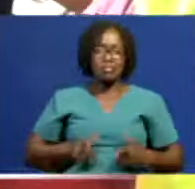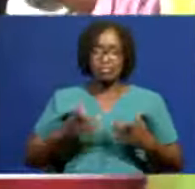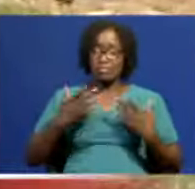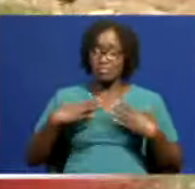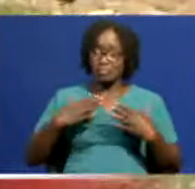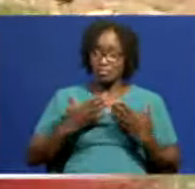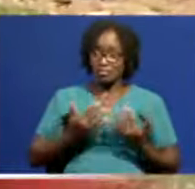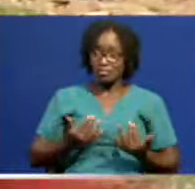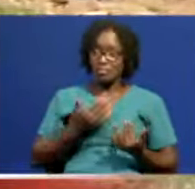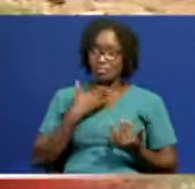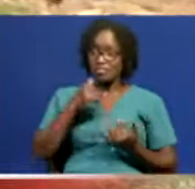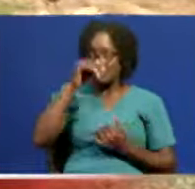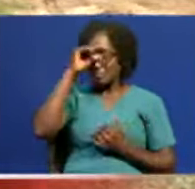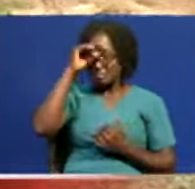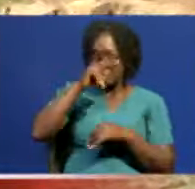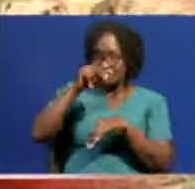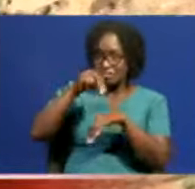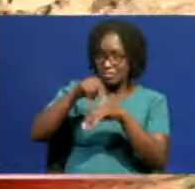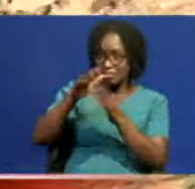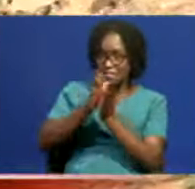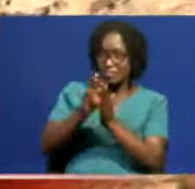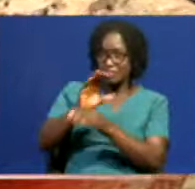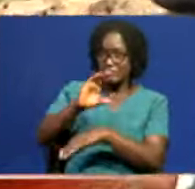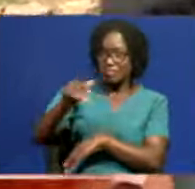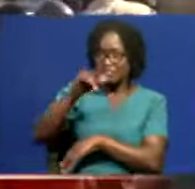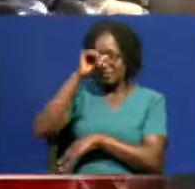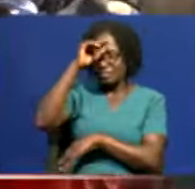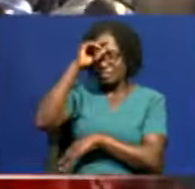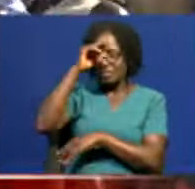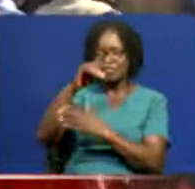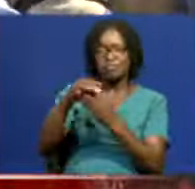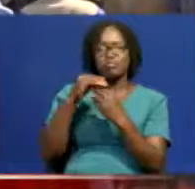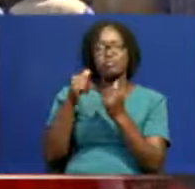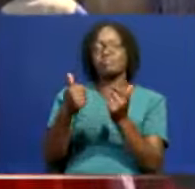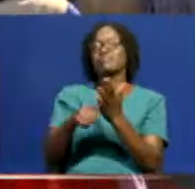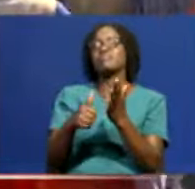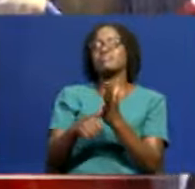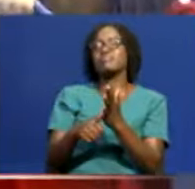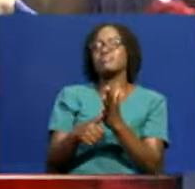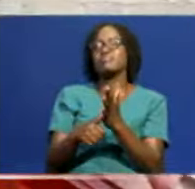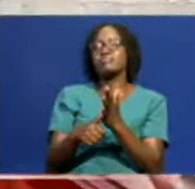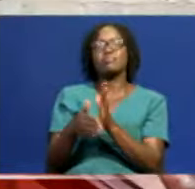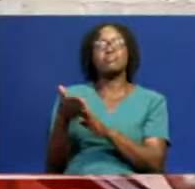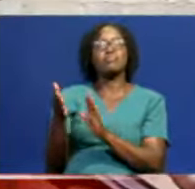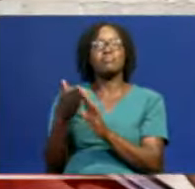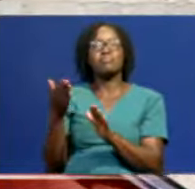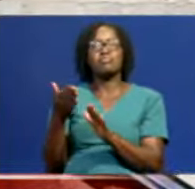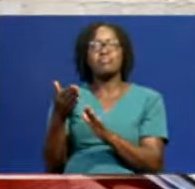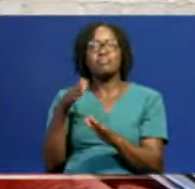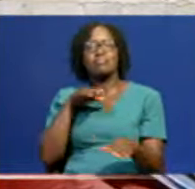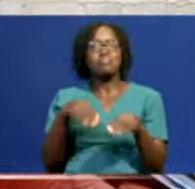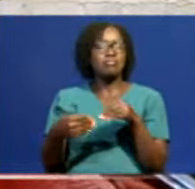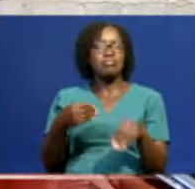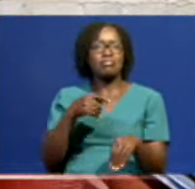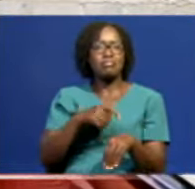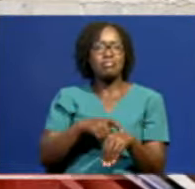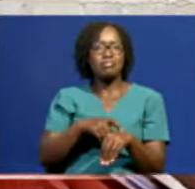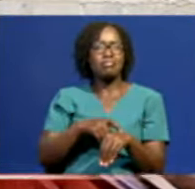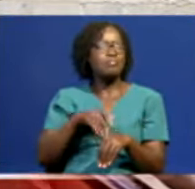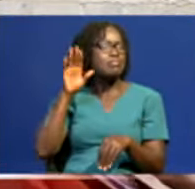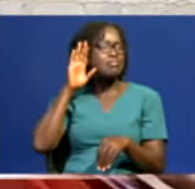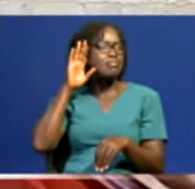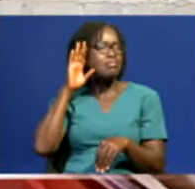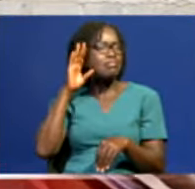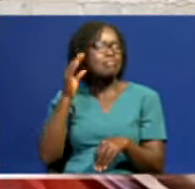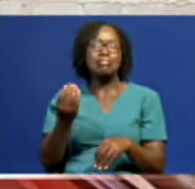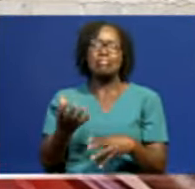ambao sasa wanataka serikali kuu na ile ya kaunti hiyo kukabiliana na tatizo hilo haraka. Fisi kila wakati unasikia imekula